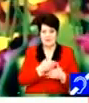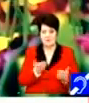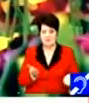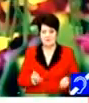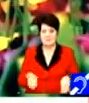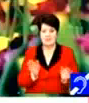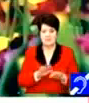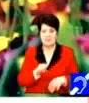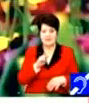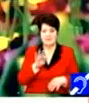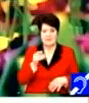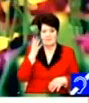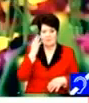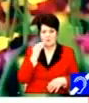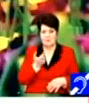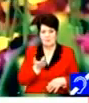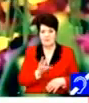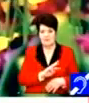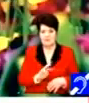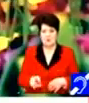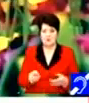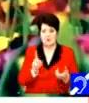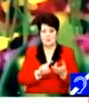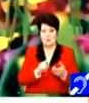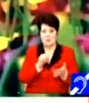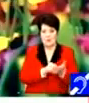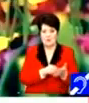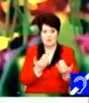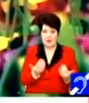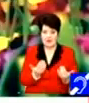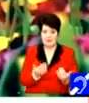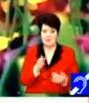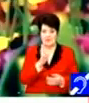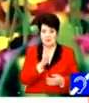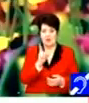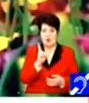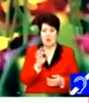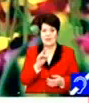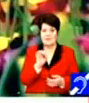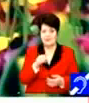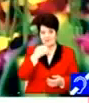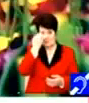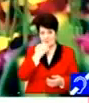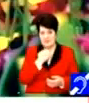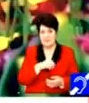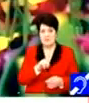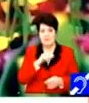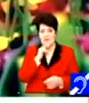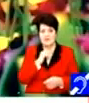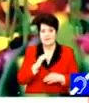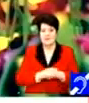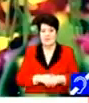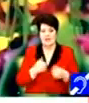dumneavoastră. Rămâneți cu TVR Moldova, unde în câteva minute începe emisiunea Punctul pe azi. Eu sunt Victoria Colesnic și vă mulțumesc pentru atenție. O seară